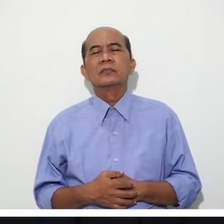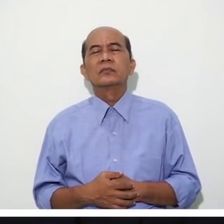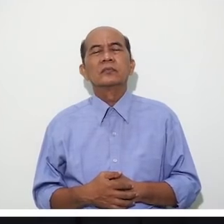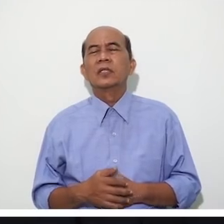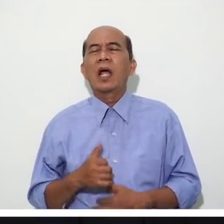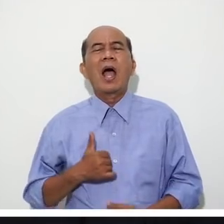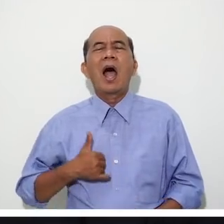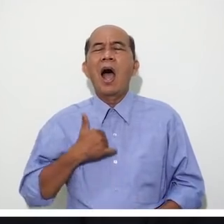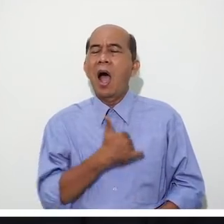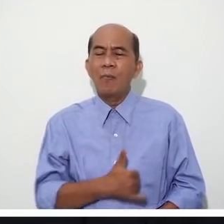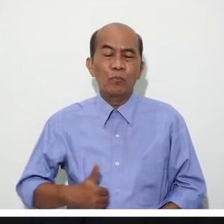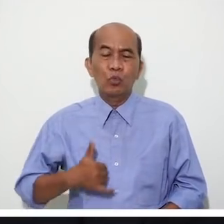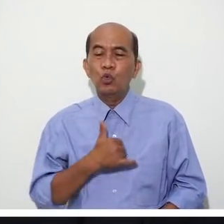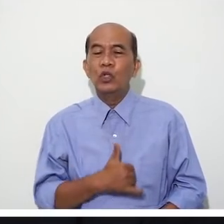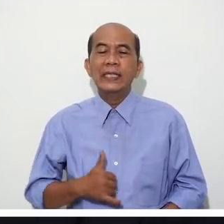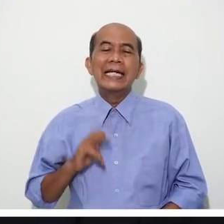Tuhan, ampuni kami.